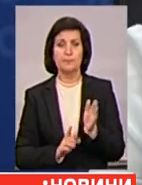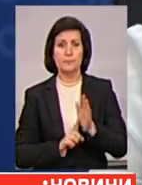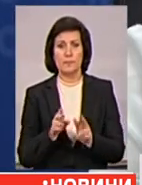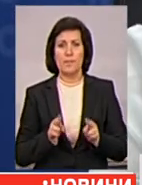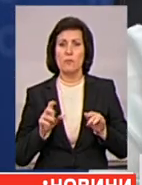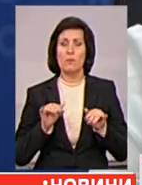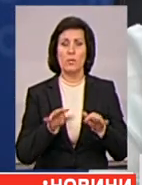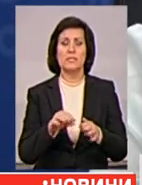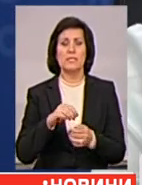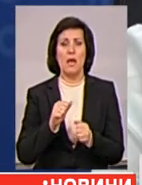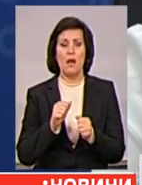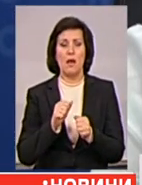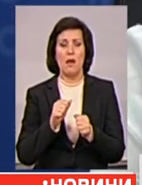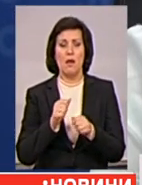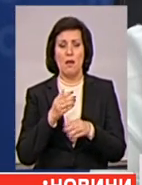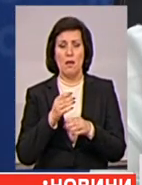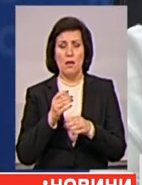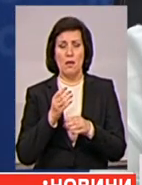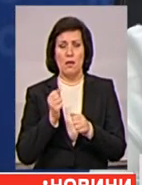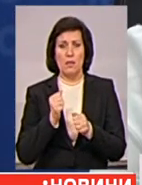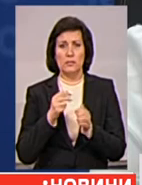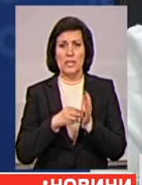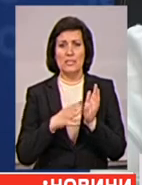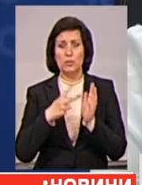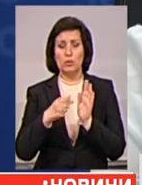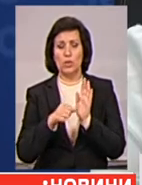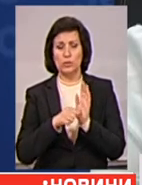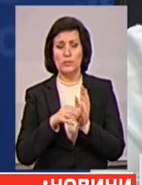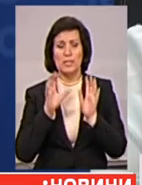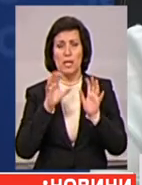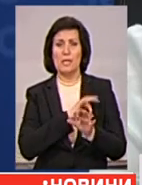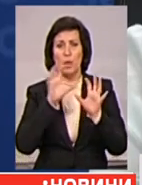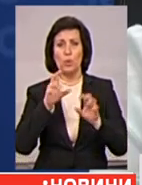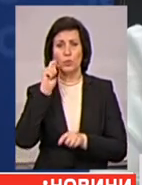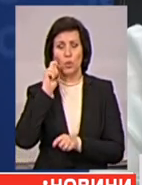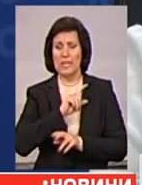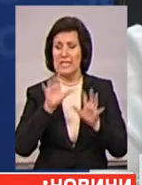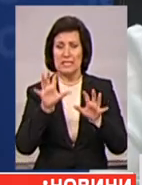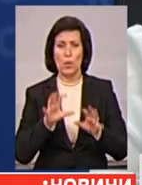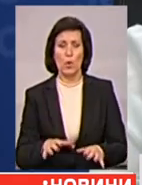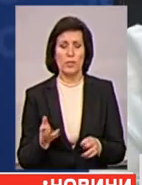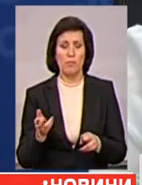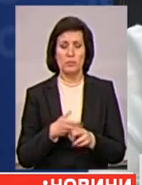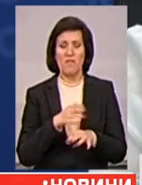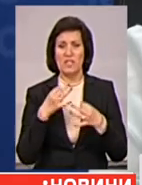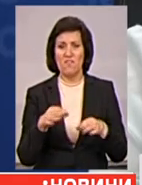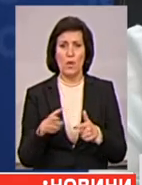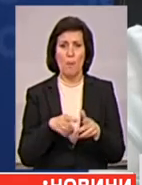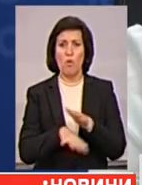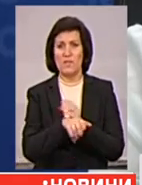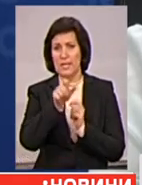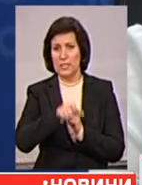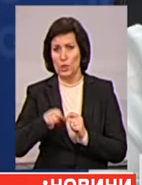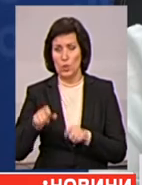кримінальне провадження за ознаками частини 2 статті 146 Кримінального кодексу України «Незаконне позбавлення волі або викрадення